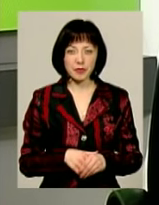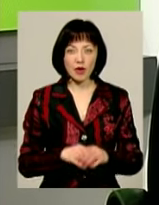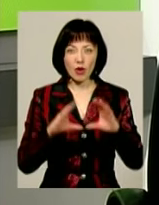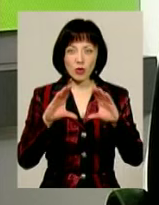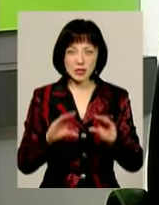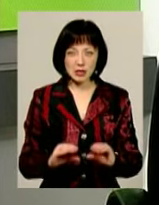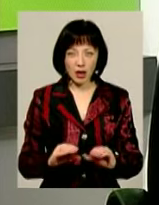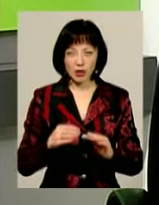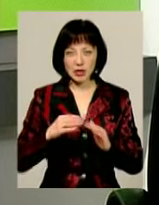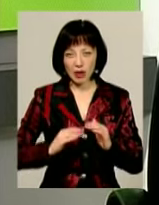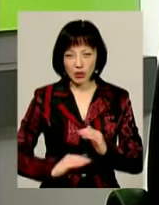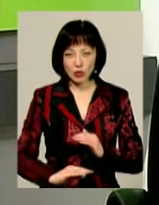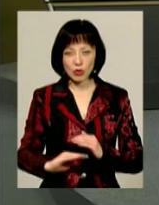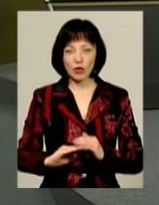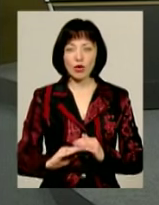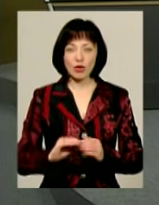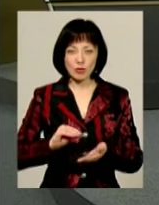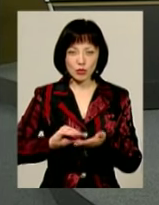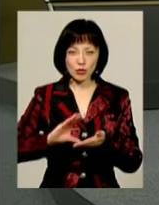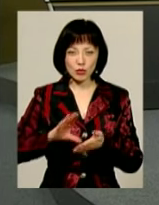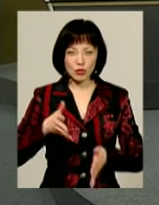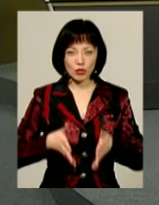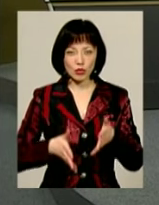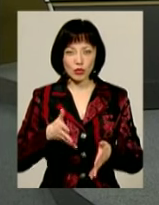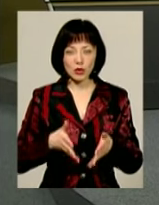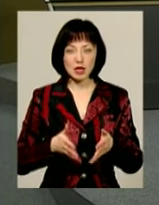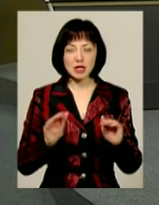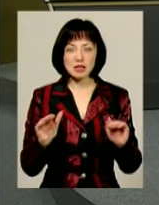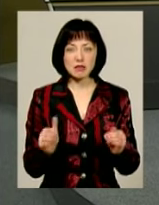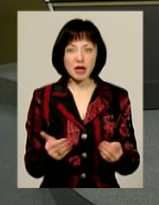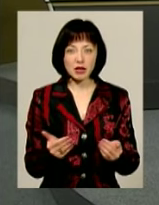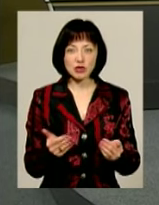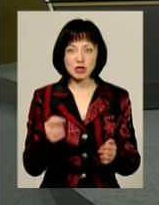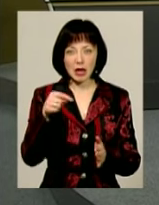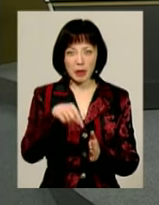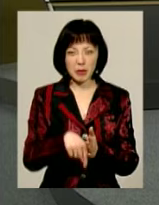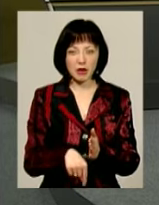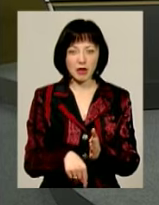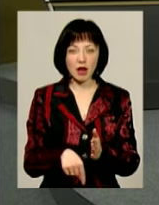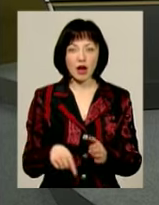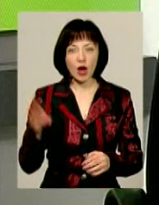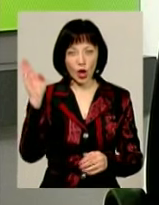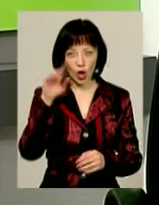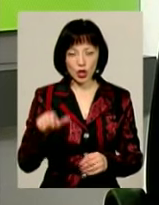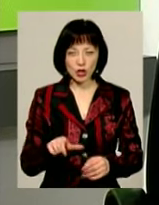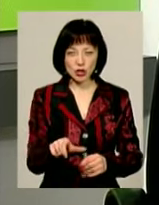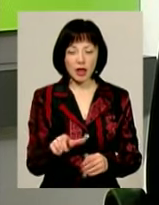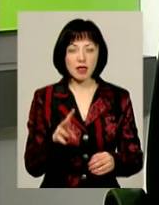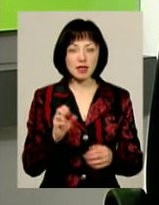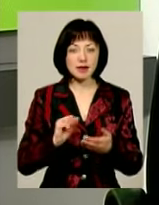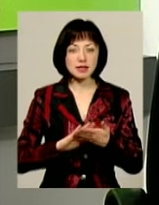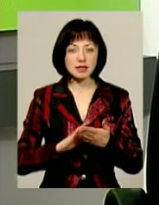осідають на дно, утворюючи мул, тим самим зменшується глибина річки. На стан